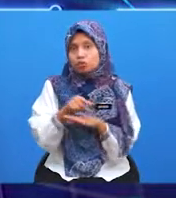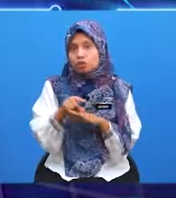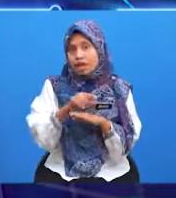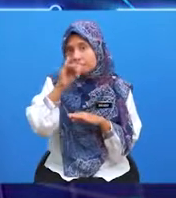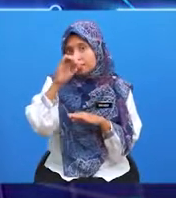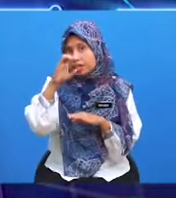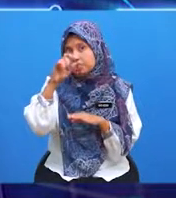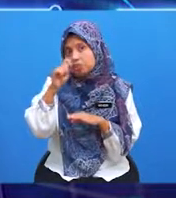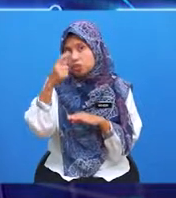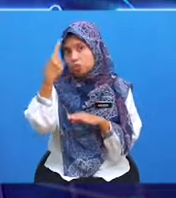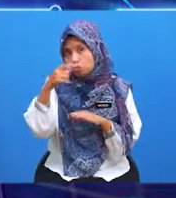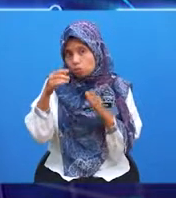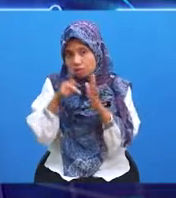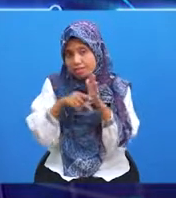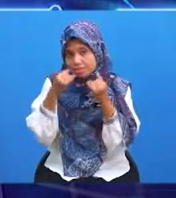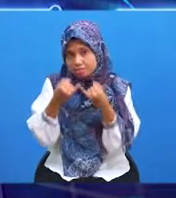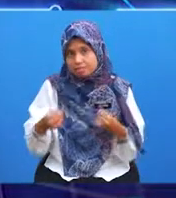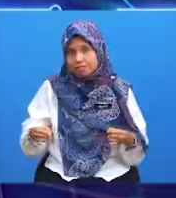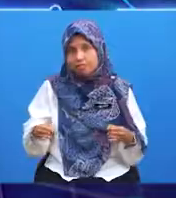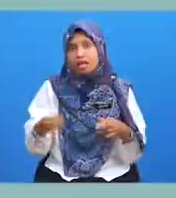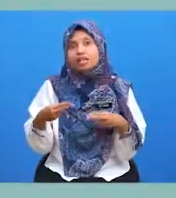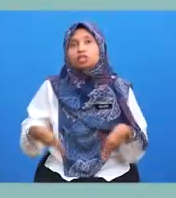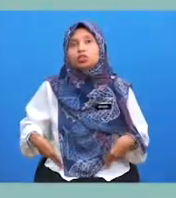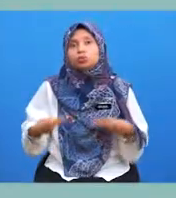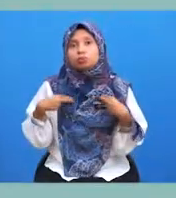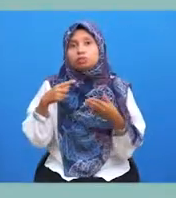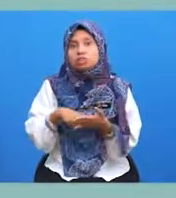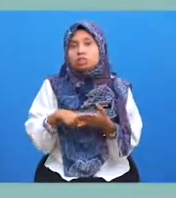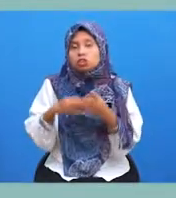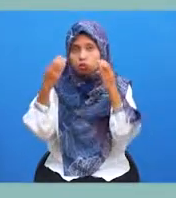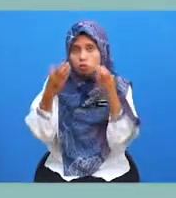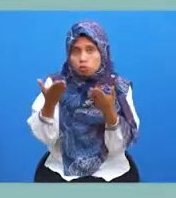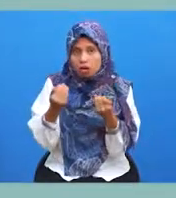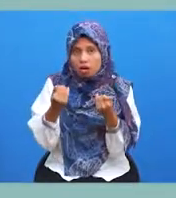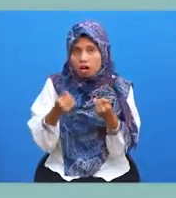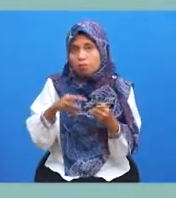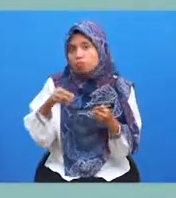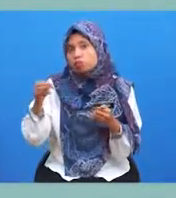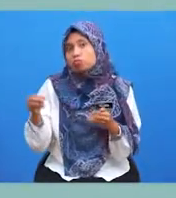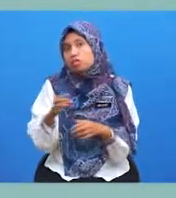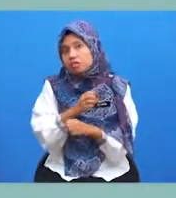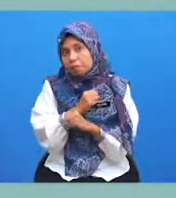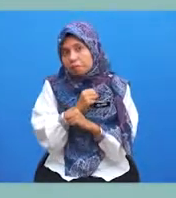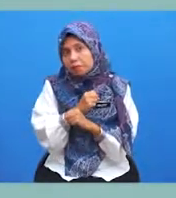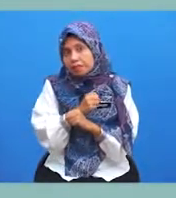ICT untuk kesejahteraan hidup ini, cikgu harap murid-murid